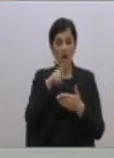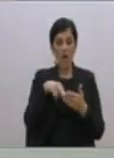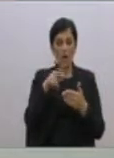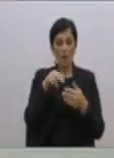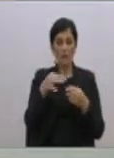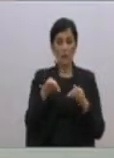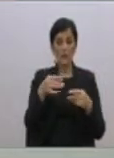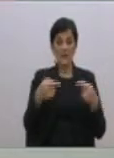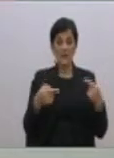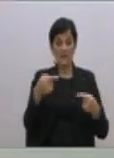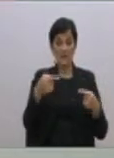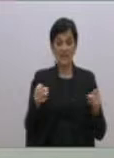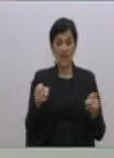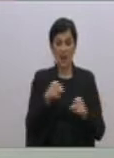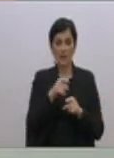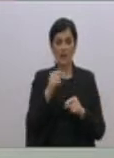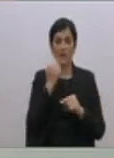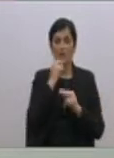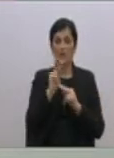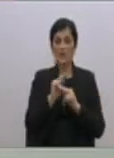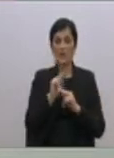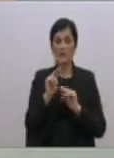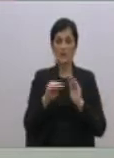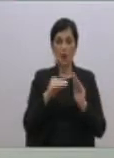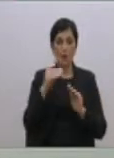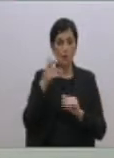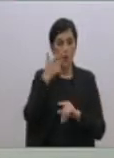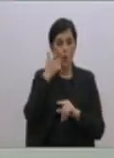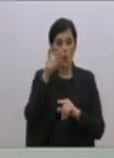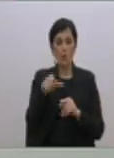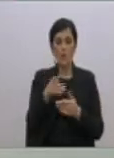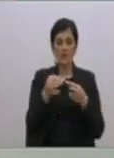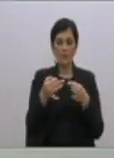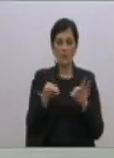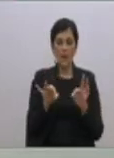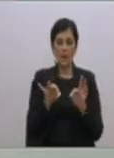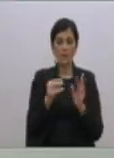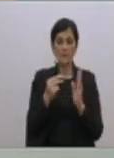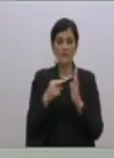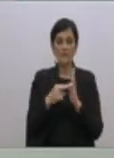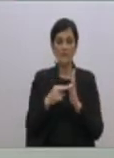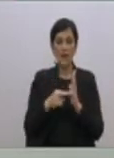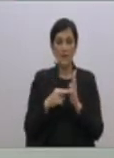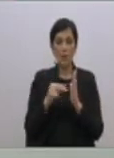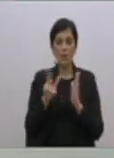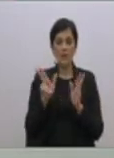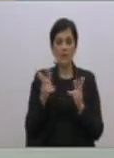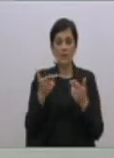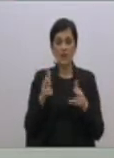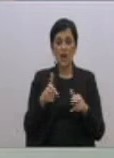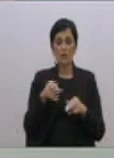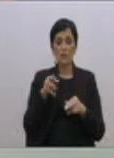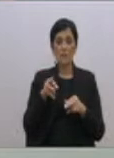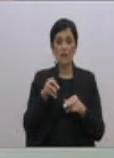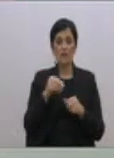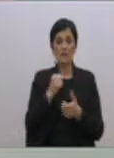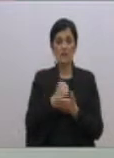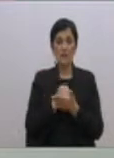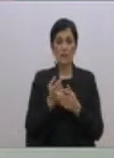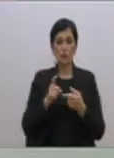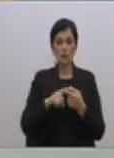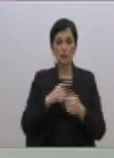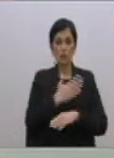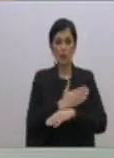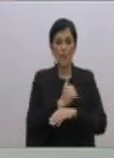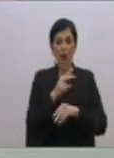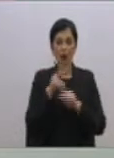stau și s-ar mășo, bișentul și infrastructurii, operatorii, spoveloba și arsevul fizicul, infrastructurii, zgarantul care și bis metodologii, zdantul și bis șesahiv, normativul